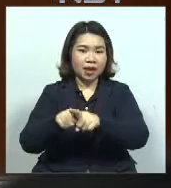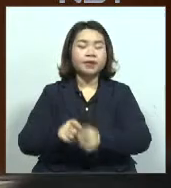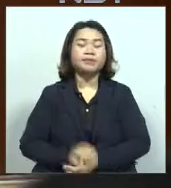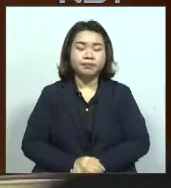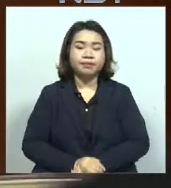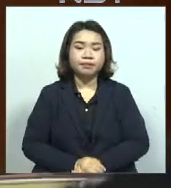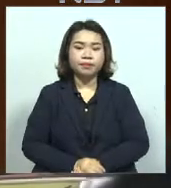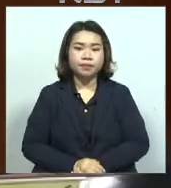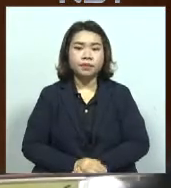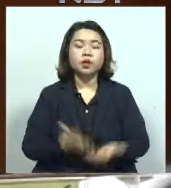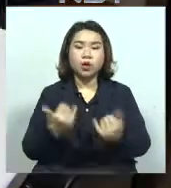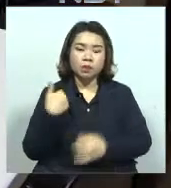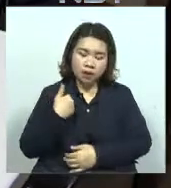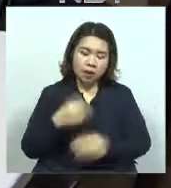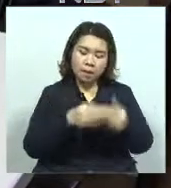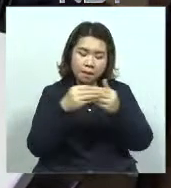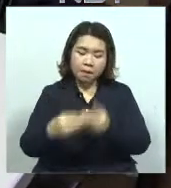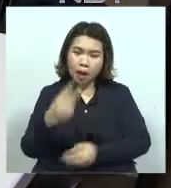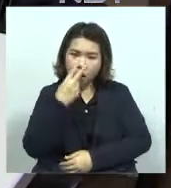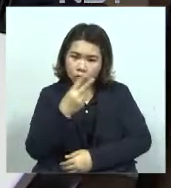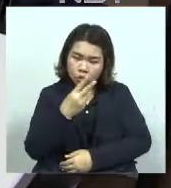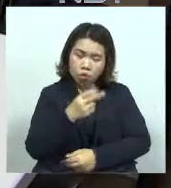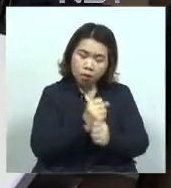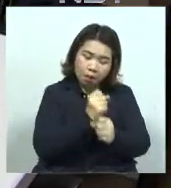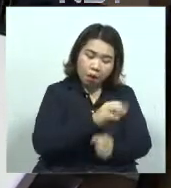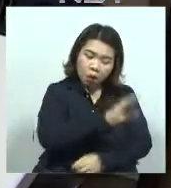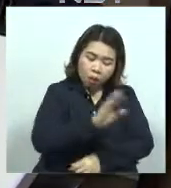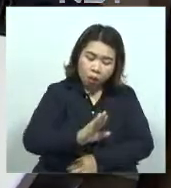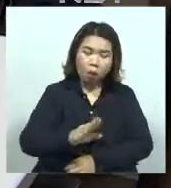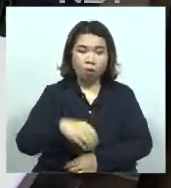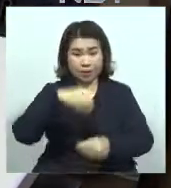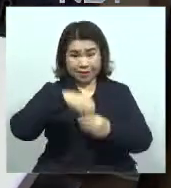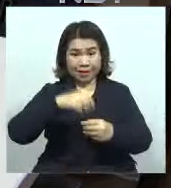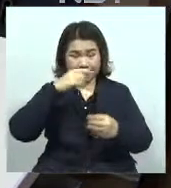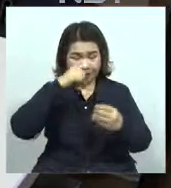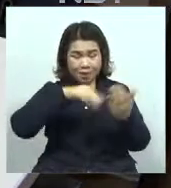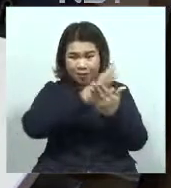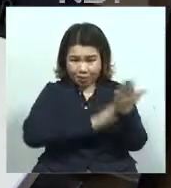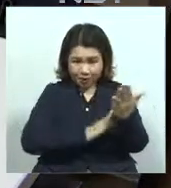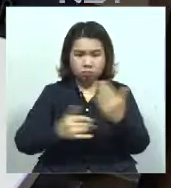ากนี้ก็มีการศึกษาดูงานทั้งในประเทศและต่างประเทศให้กับผู้ที่เข้ารับ